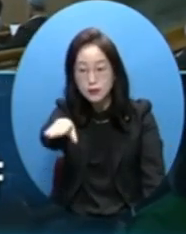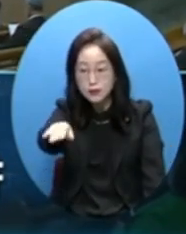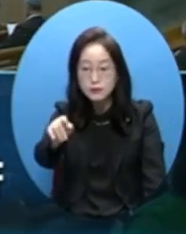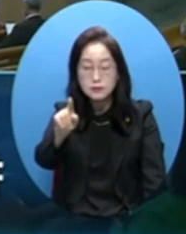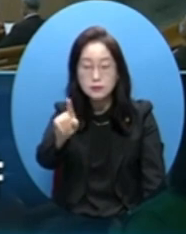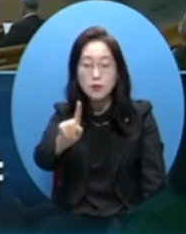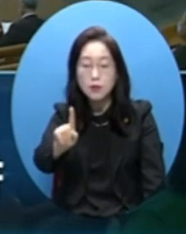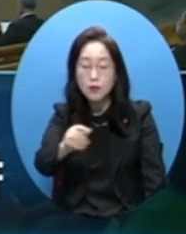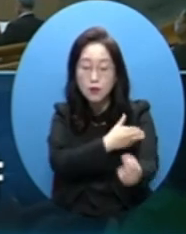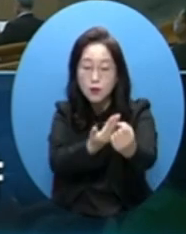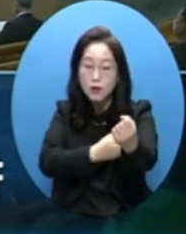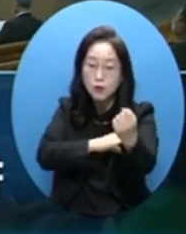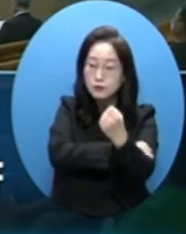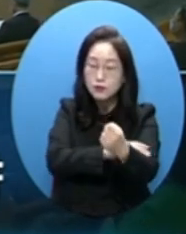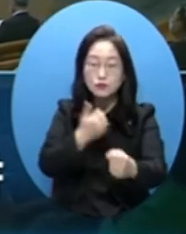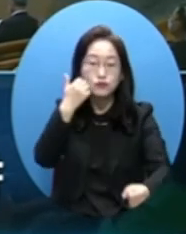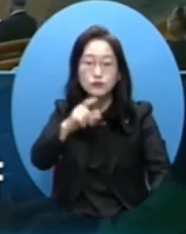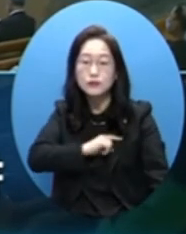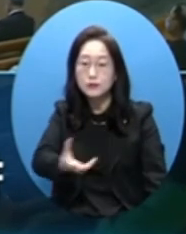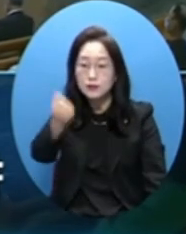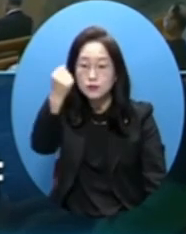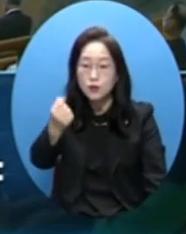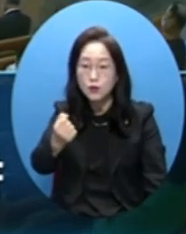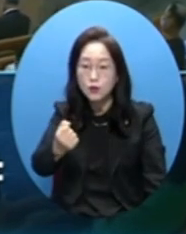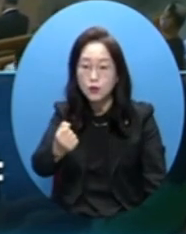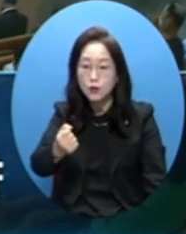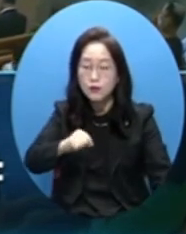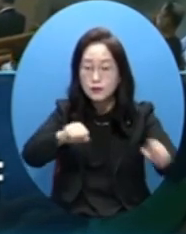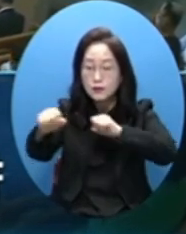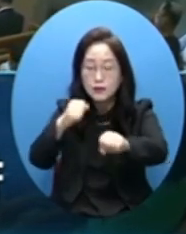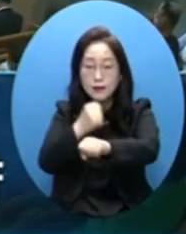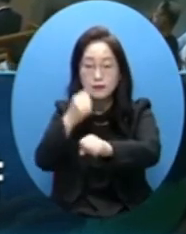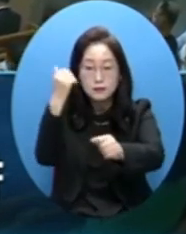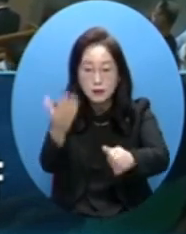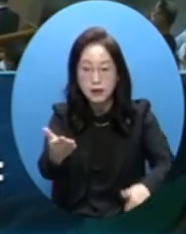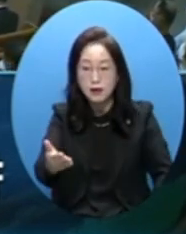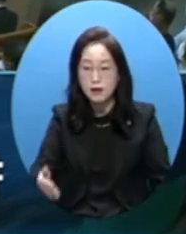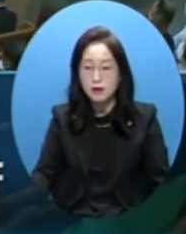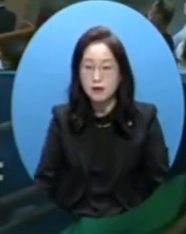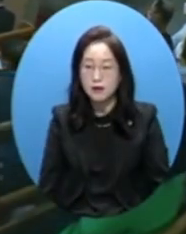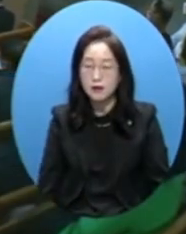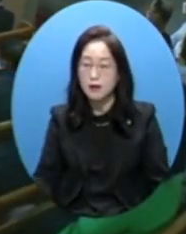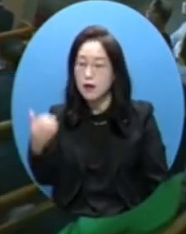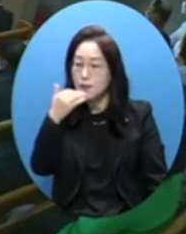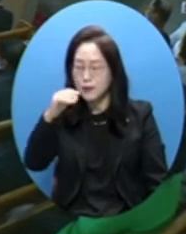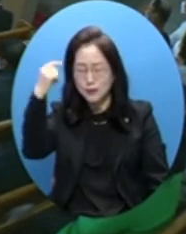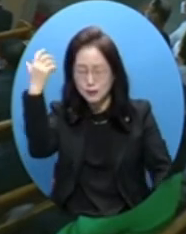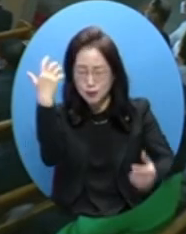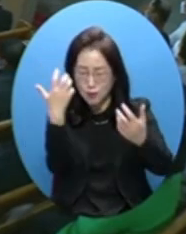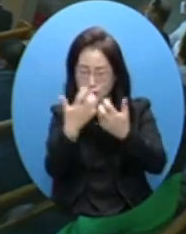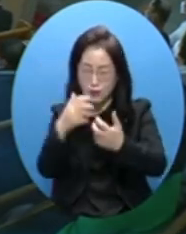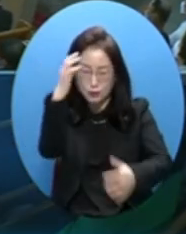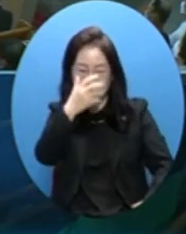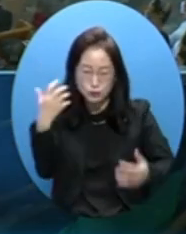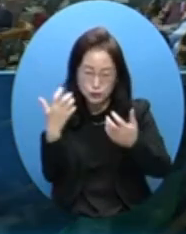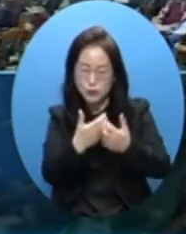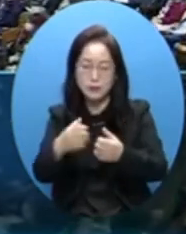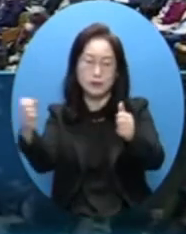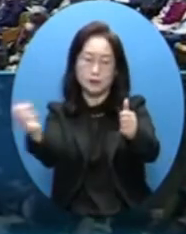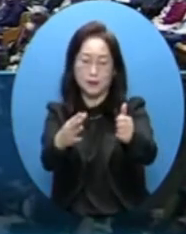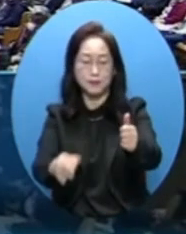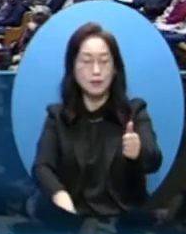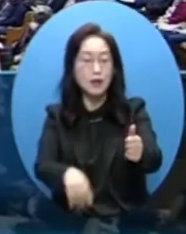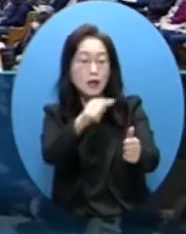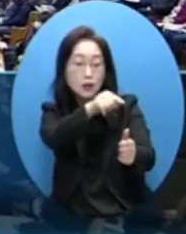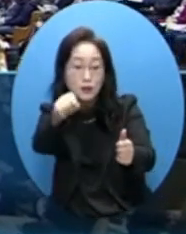권세와 누구의 이름으로 이 일을 행하였느냐? 베드로가 성령 충만하여 답변을 합니다. 사도행전 4장 10절입니다.